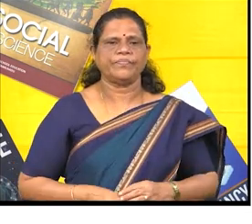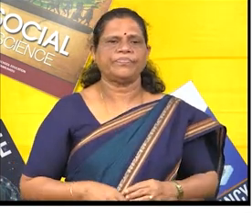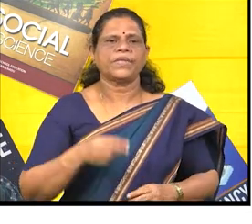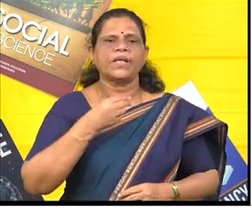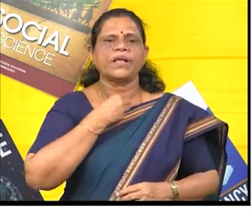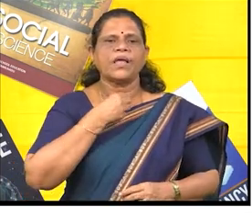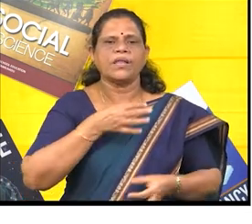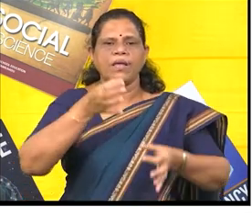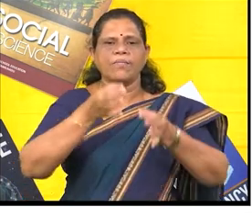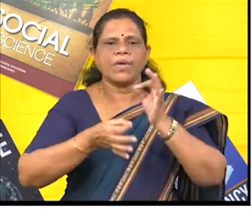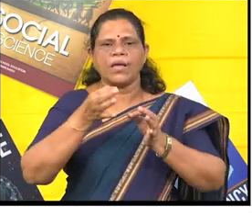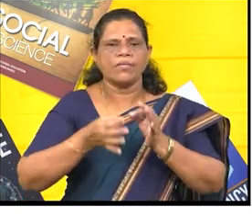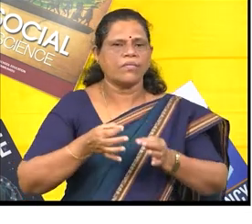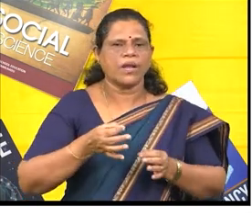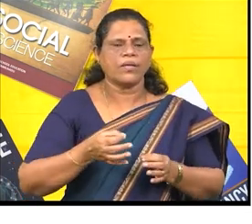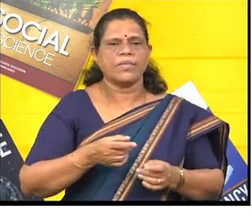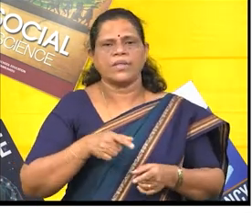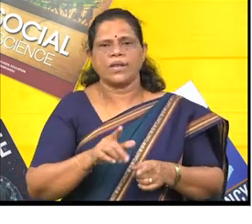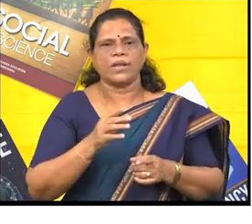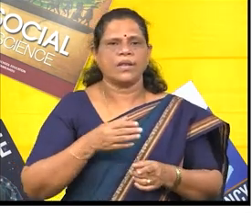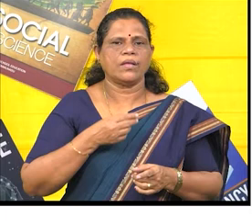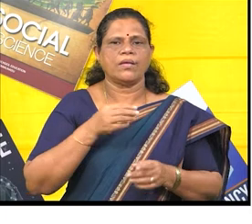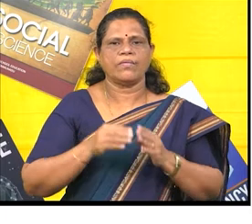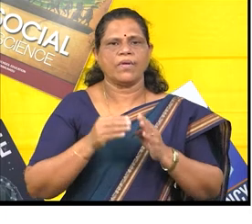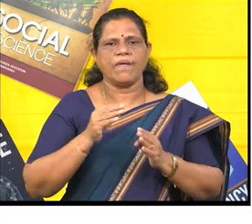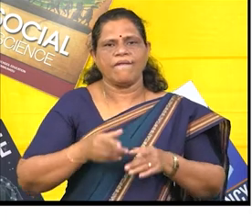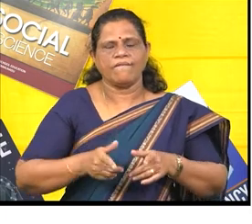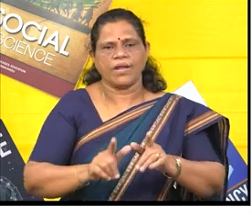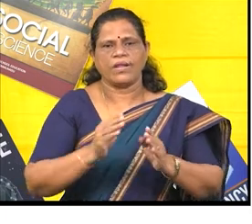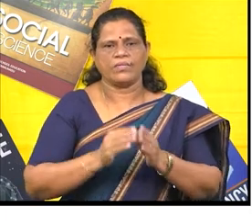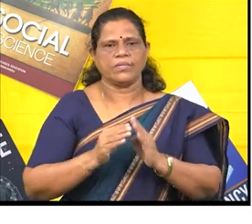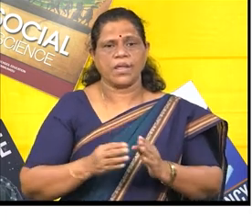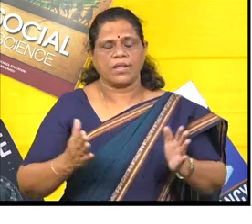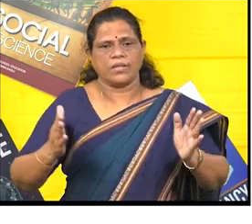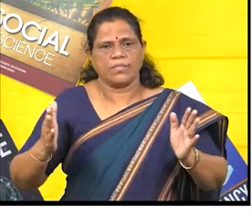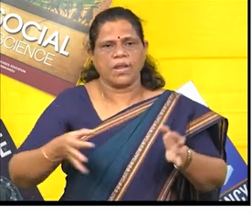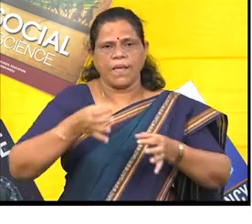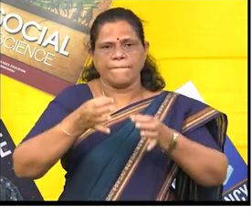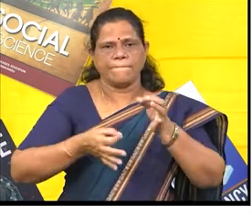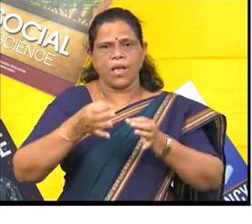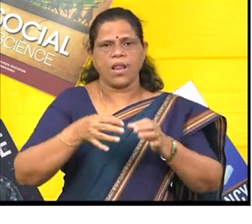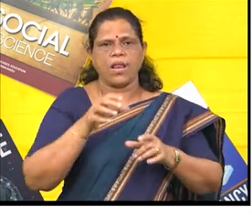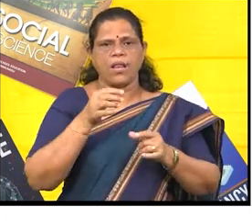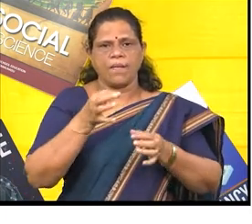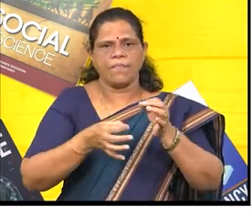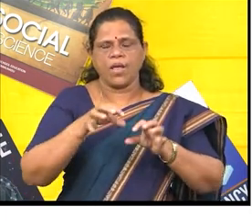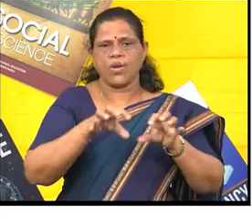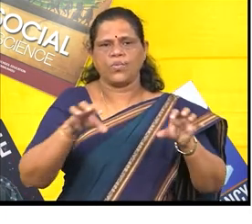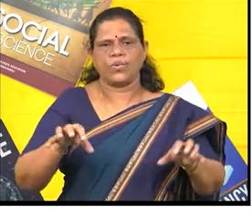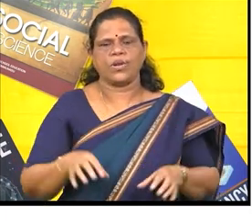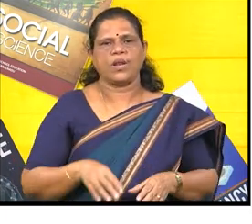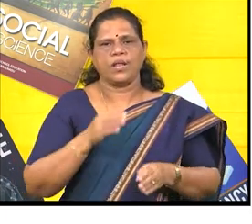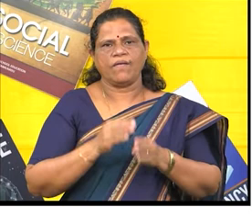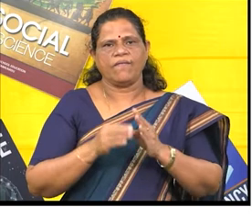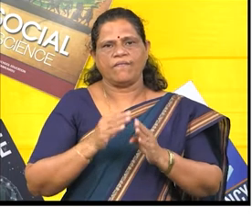கால்நடைகள், பால் வளம் இதெல்லாம் வந்து வேளாண் வேதியியலில் தான் வருது. அதிகப்படியான பால், பால் பொருட்கள் இதெல்லாம் வந்து வேளாண்